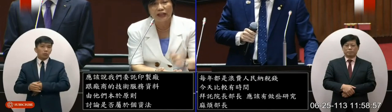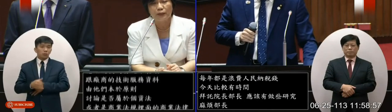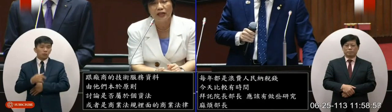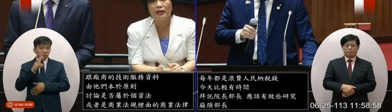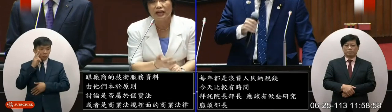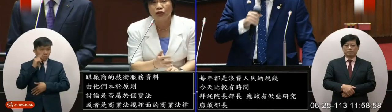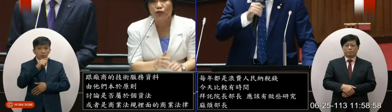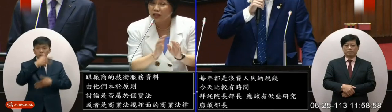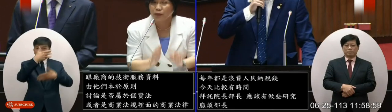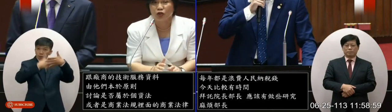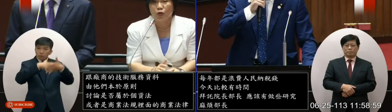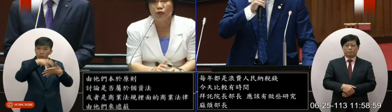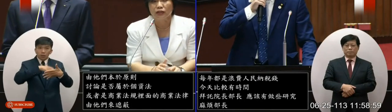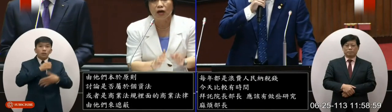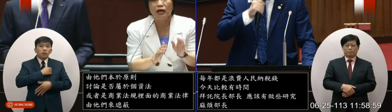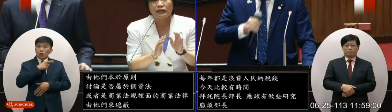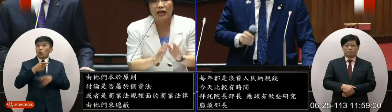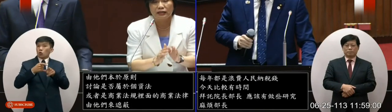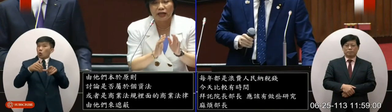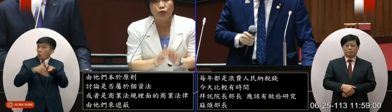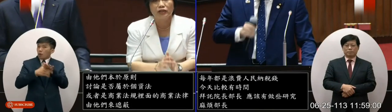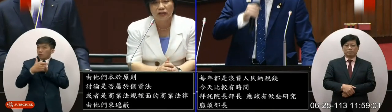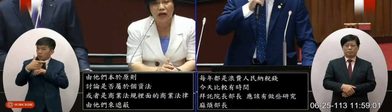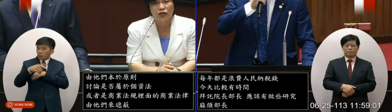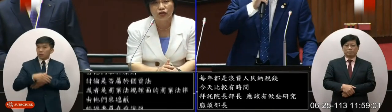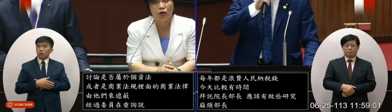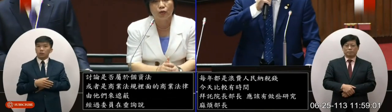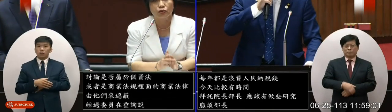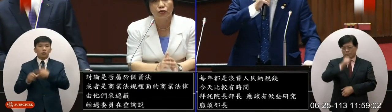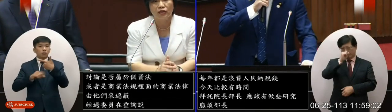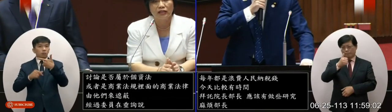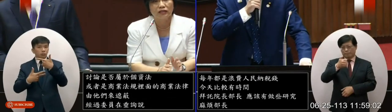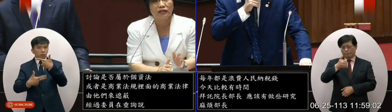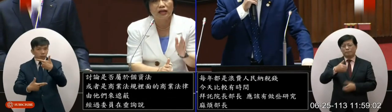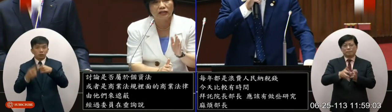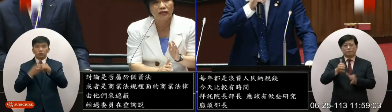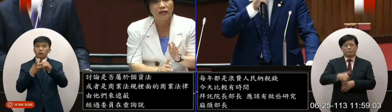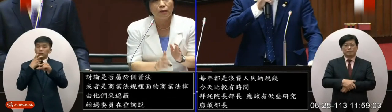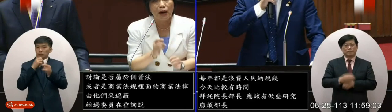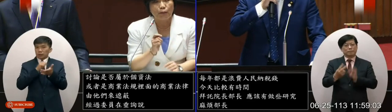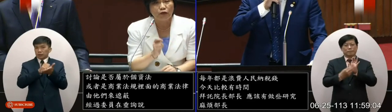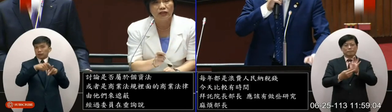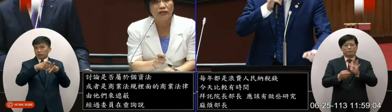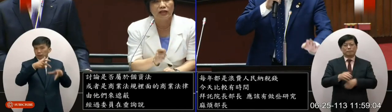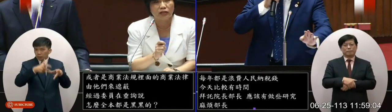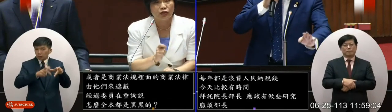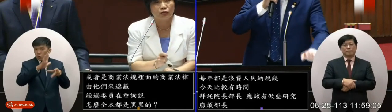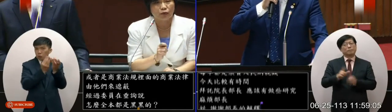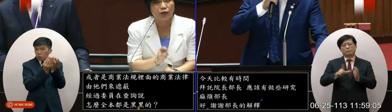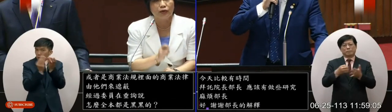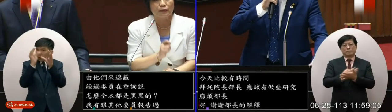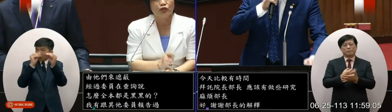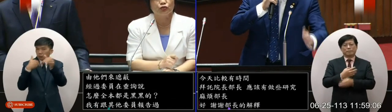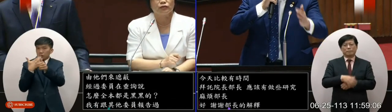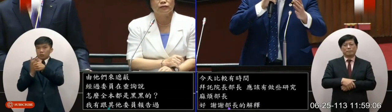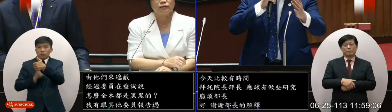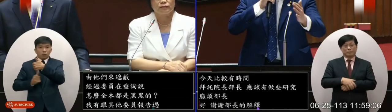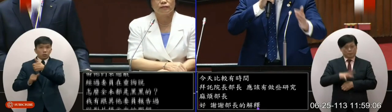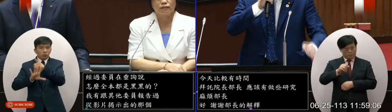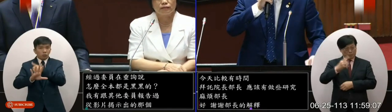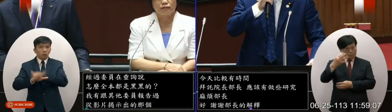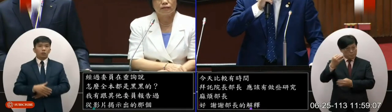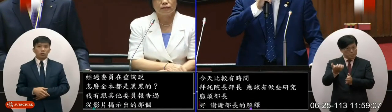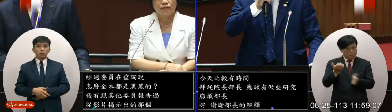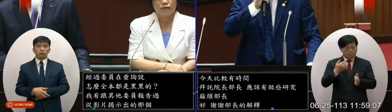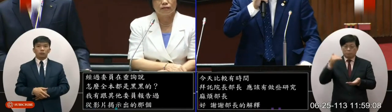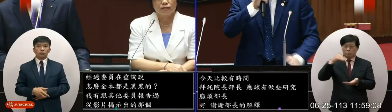示出来影片里面看得出来，那个不是公文哈。那在6月7日的时候，中央印制厂已经把部分的资料再送到委员会里面去。 那有没有一个期